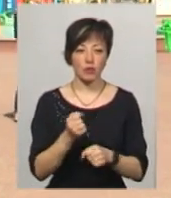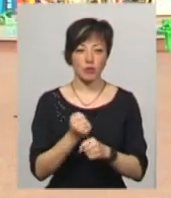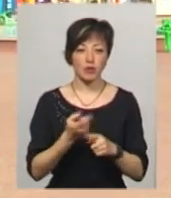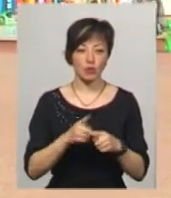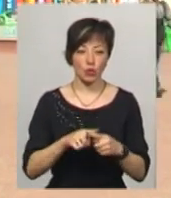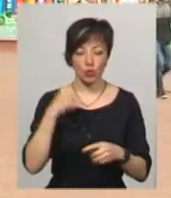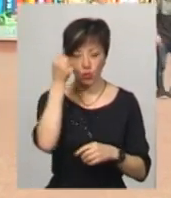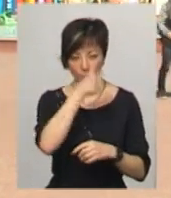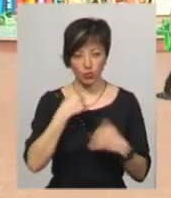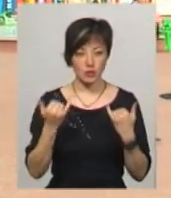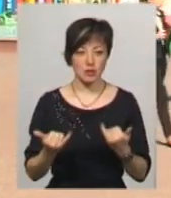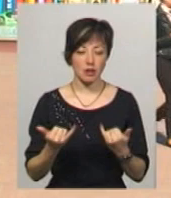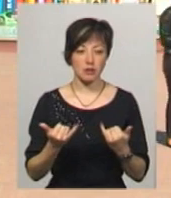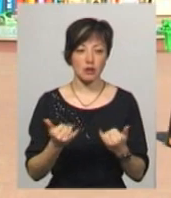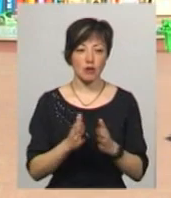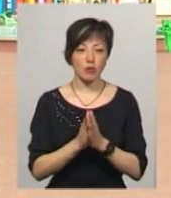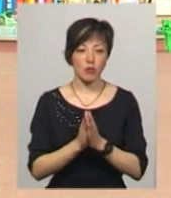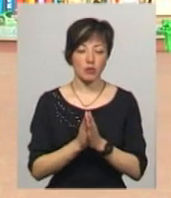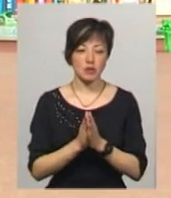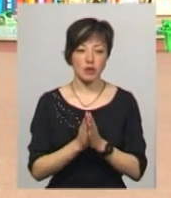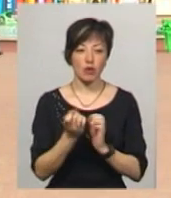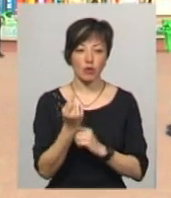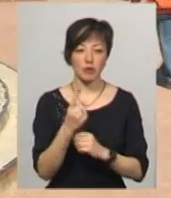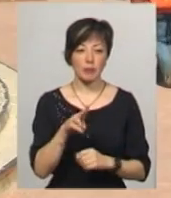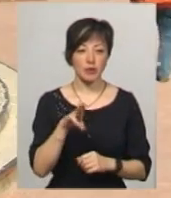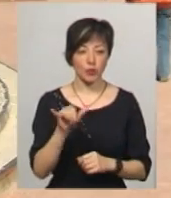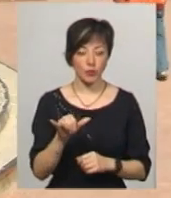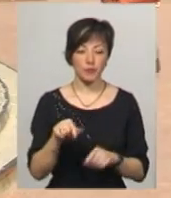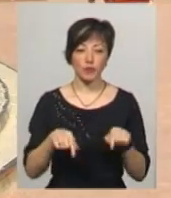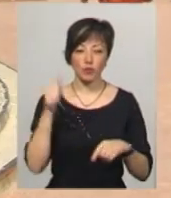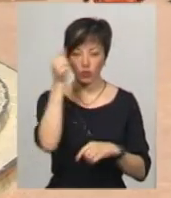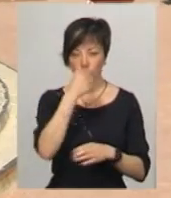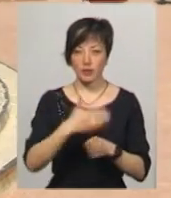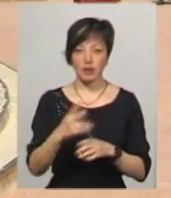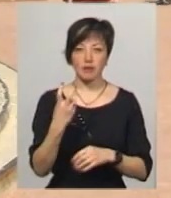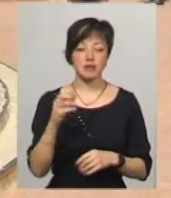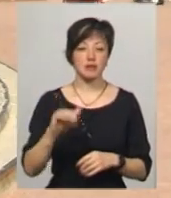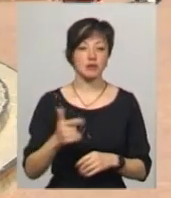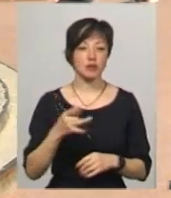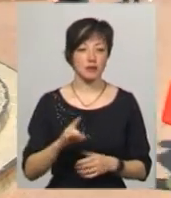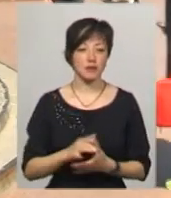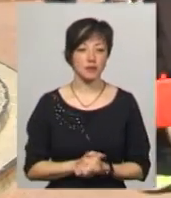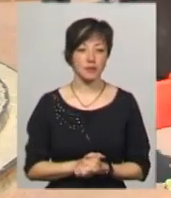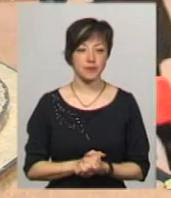року. Зараз попросили 11 училище. Цього року на то виділено 200 тисяч гривень.